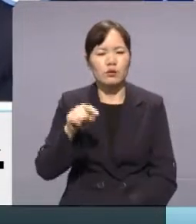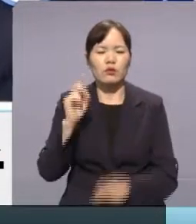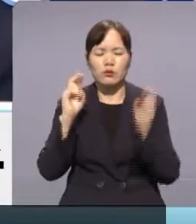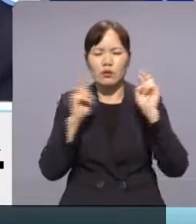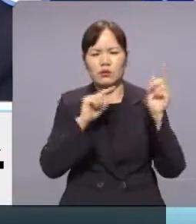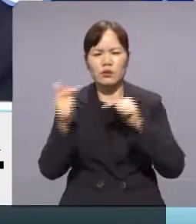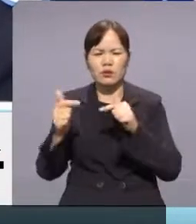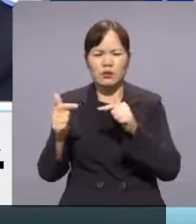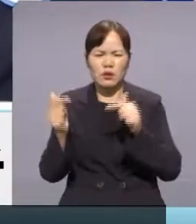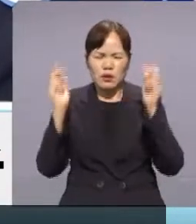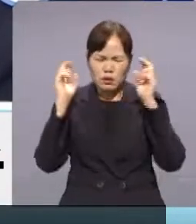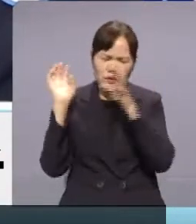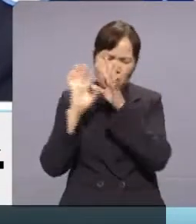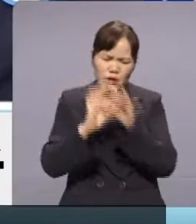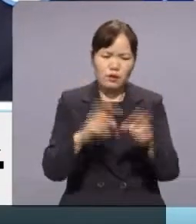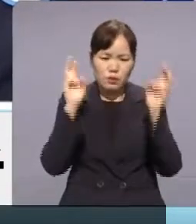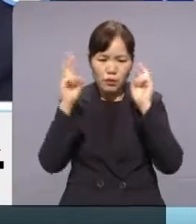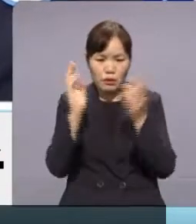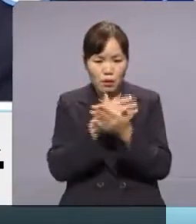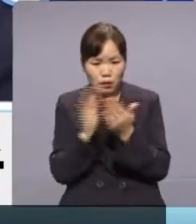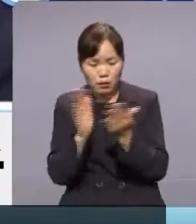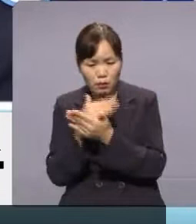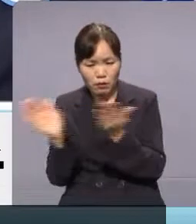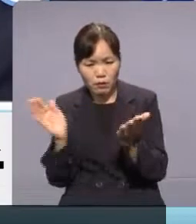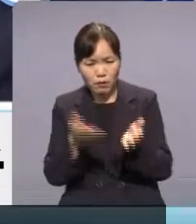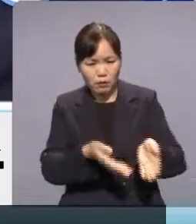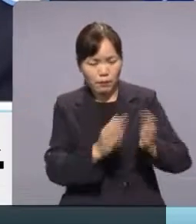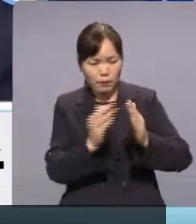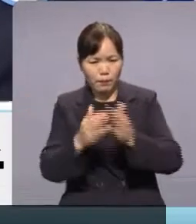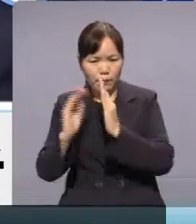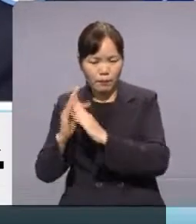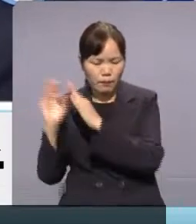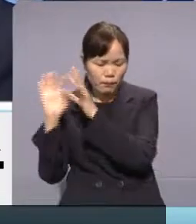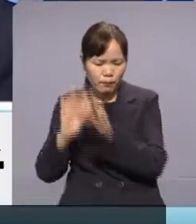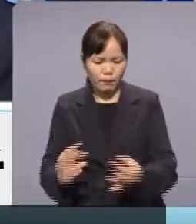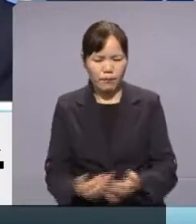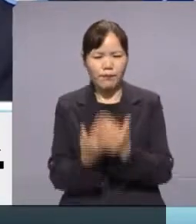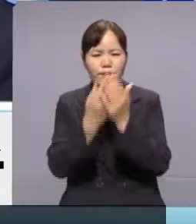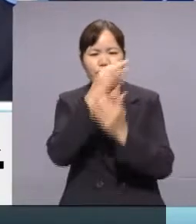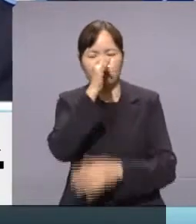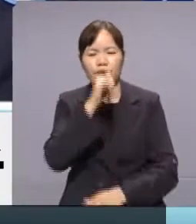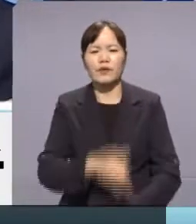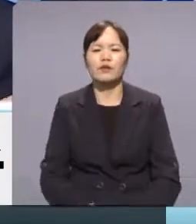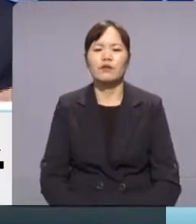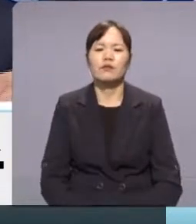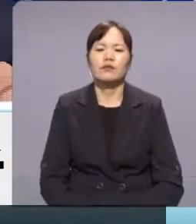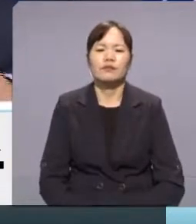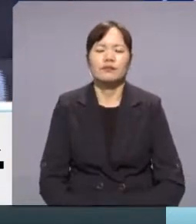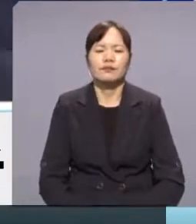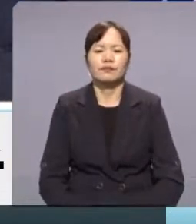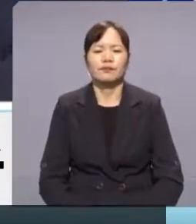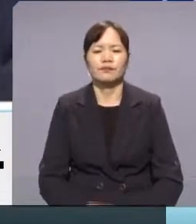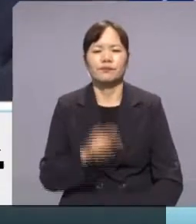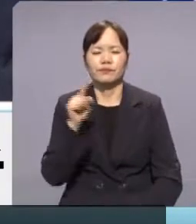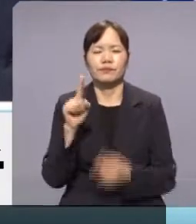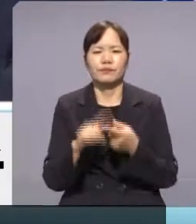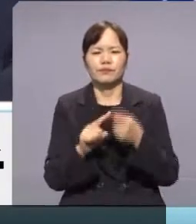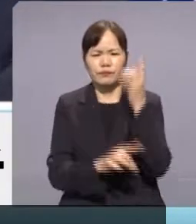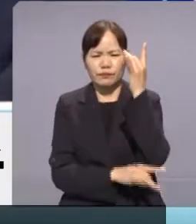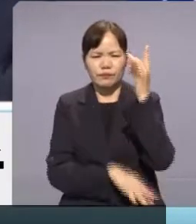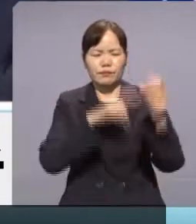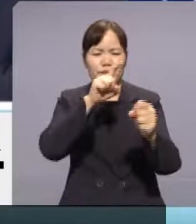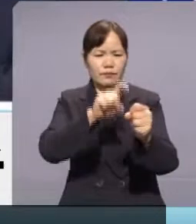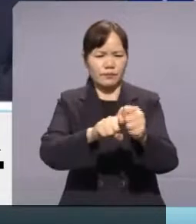계속 기업 쪼개기를 하면서 그런 기업들 또 왔다가 또 계속해서 상장시키고 이러면서 하는 거는 이게 지금 본래의 취지에